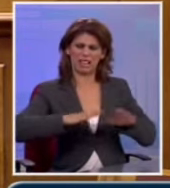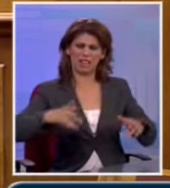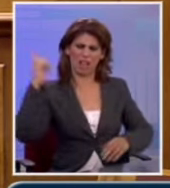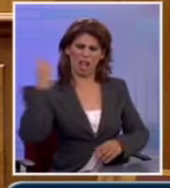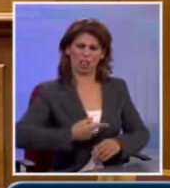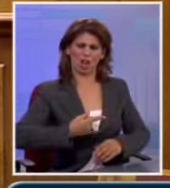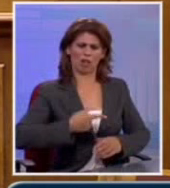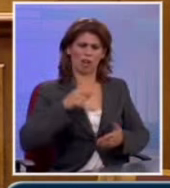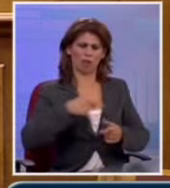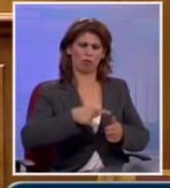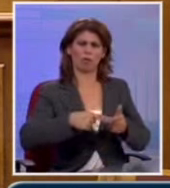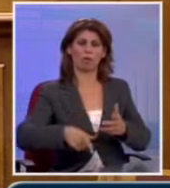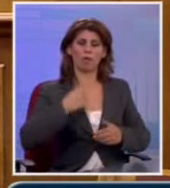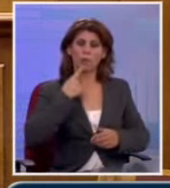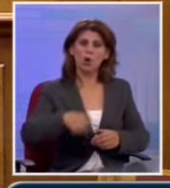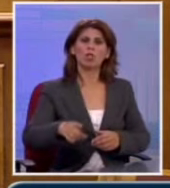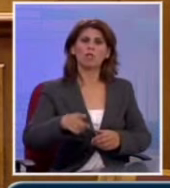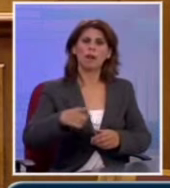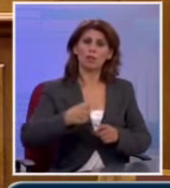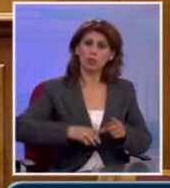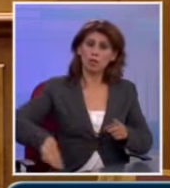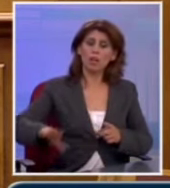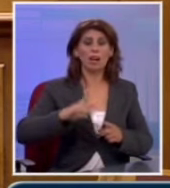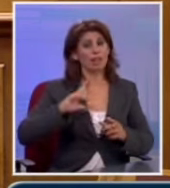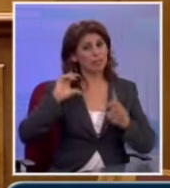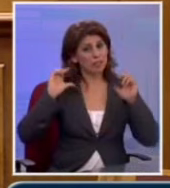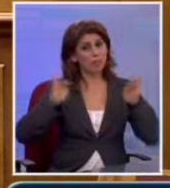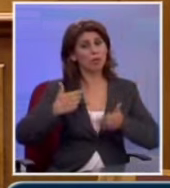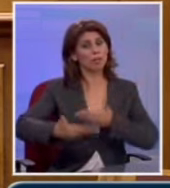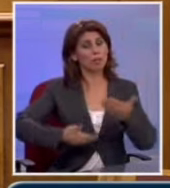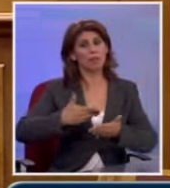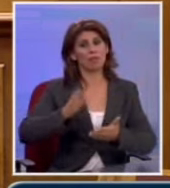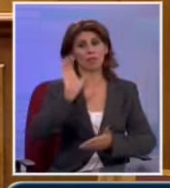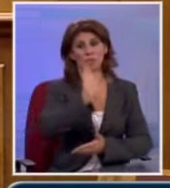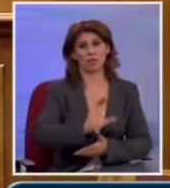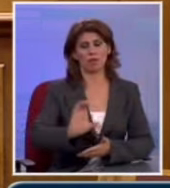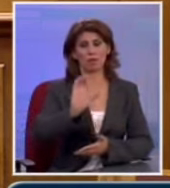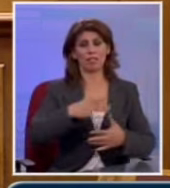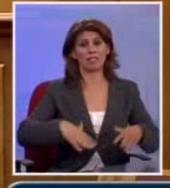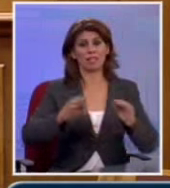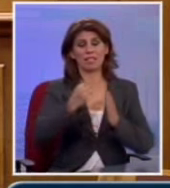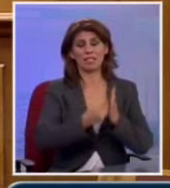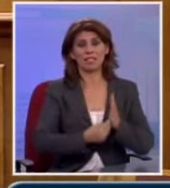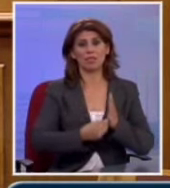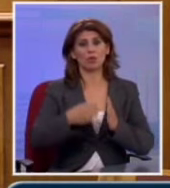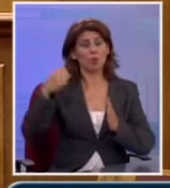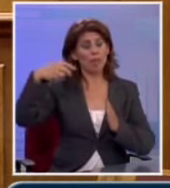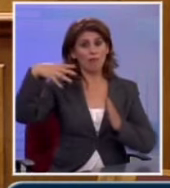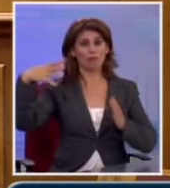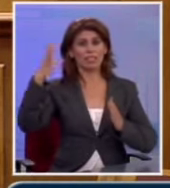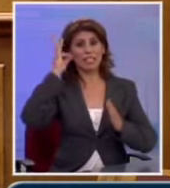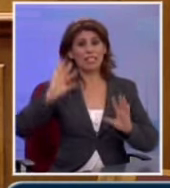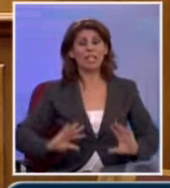λαό, προσβάλλει τη δημοκρατική παράδοση της Ευρώπης, τις αρχές και τις αξίες του διαφωτισμού και της